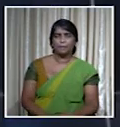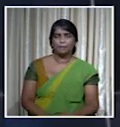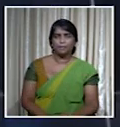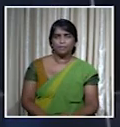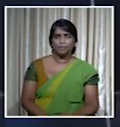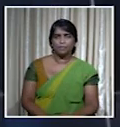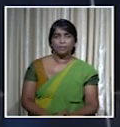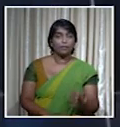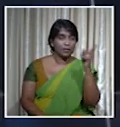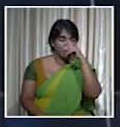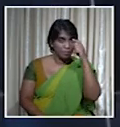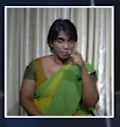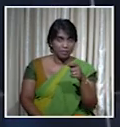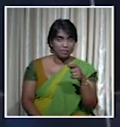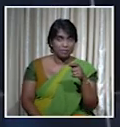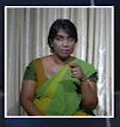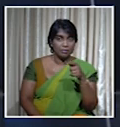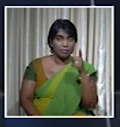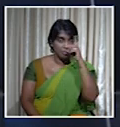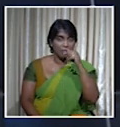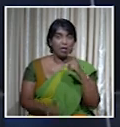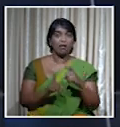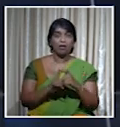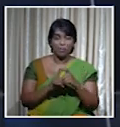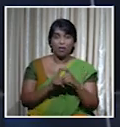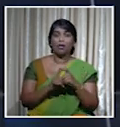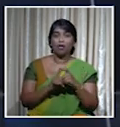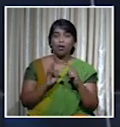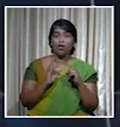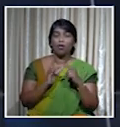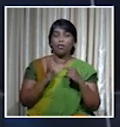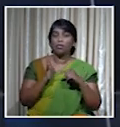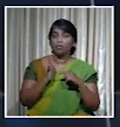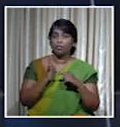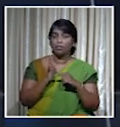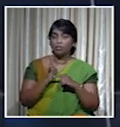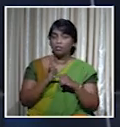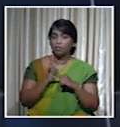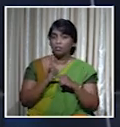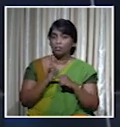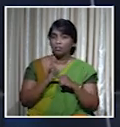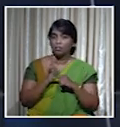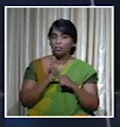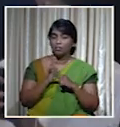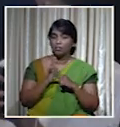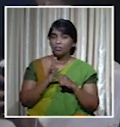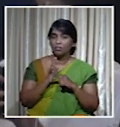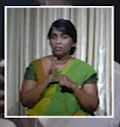ඒ කියන්නේ පඩිනඩි වලට යන වියදම දෙගුණයක් යනවා උපකරණ සහ ප්‍රාග්ධන